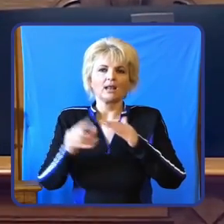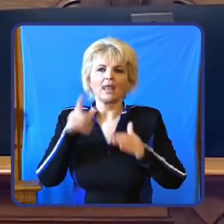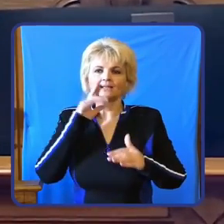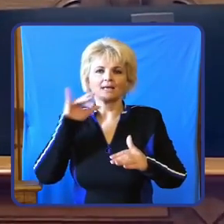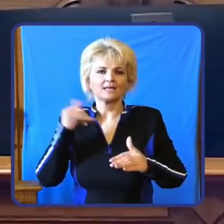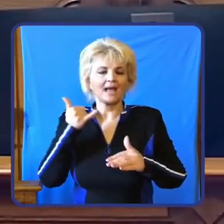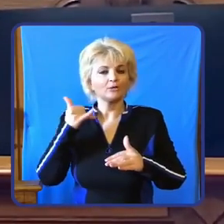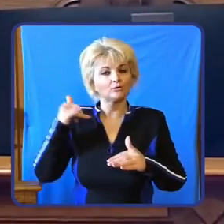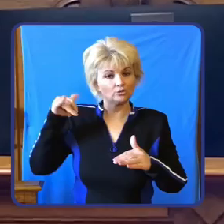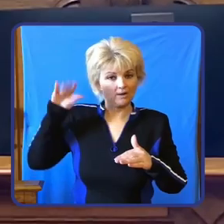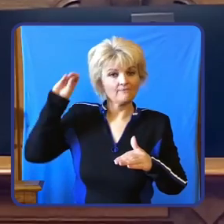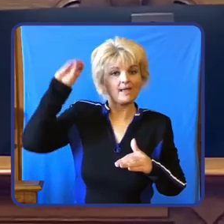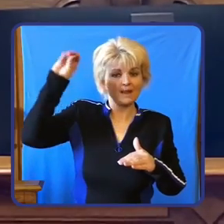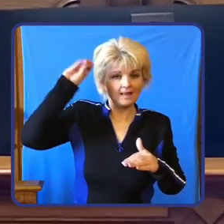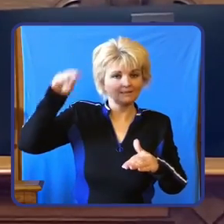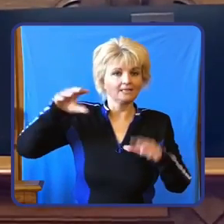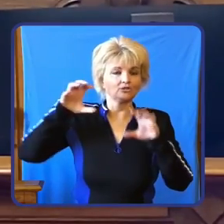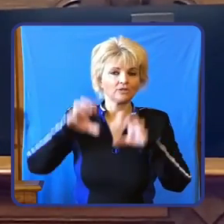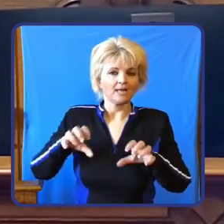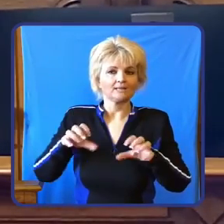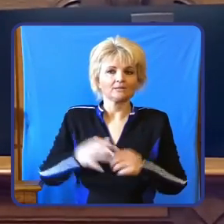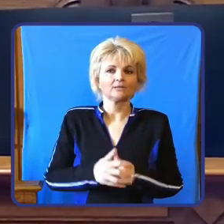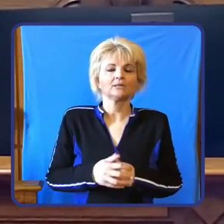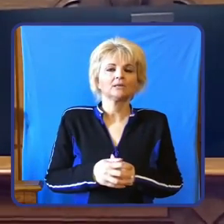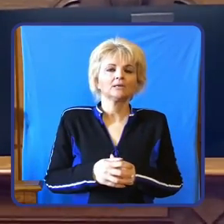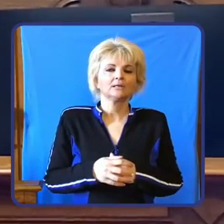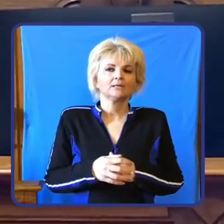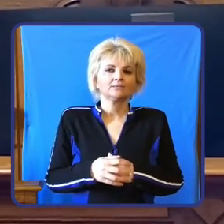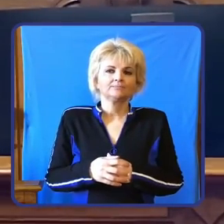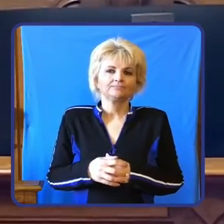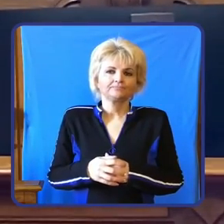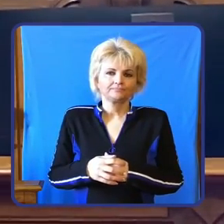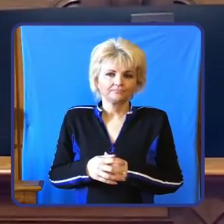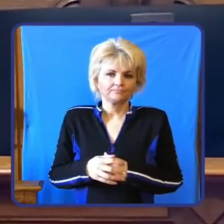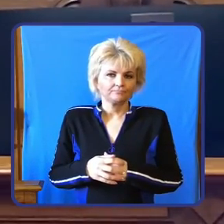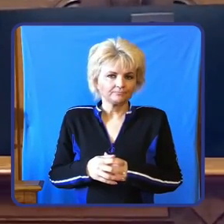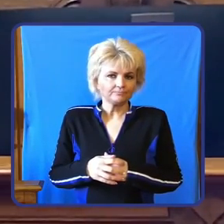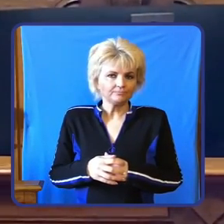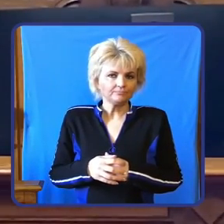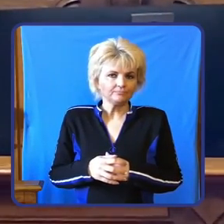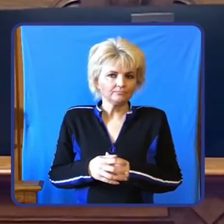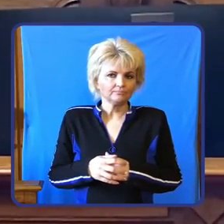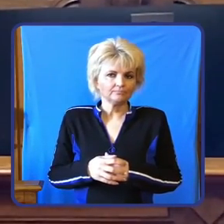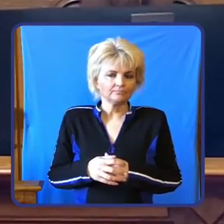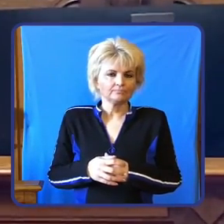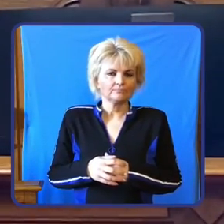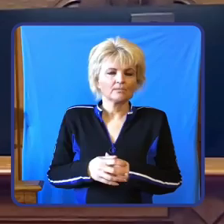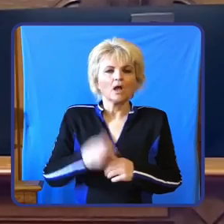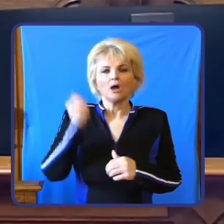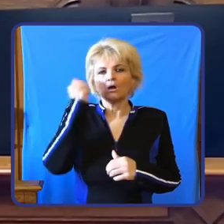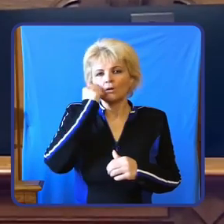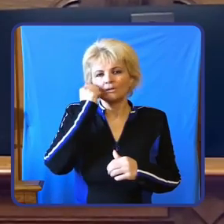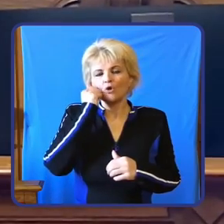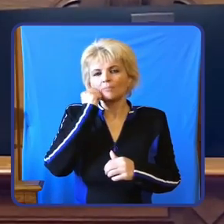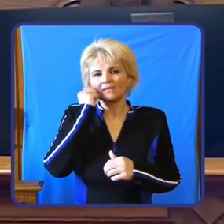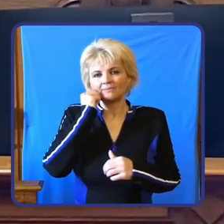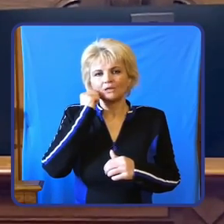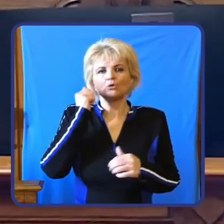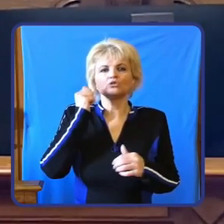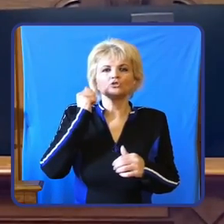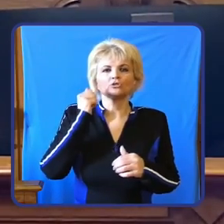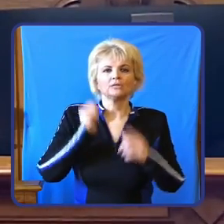egy följelentést a közbeszerzésünk, illetve annak azt helyettesítő koncesziós eljárás, így hívják. Tehát amikor